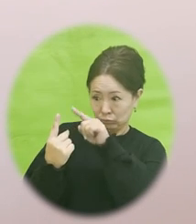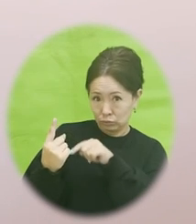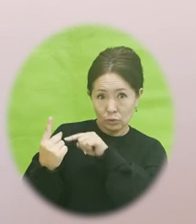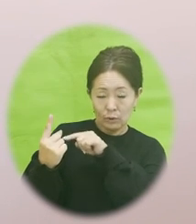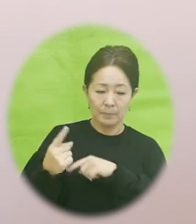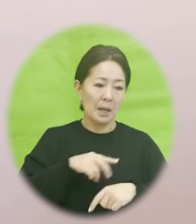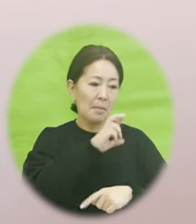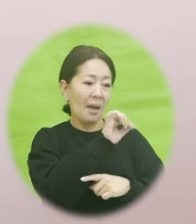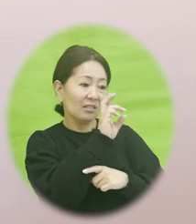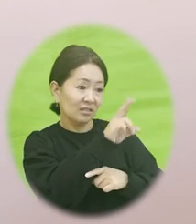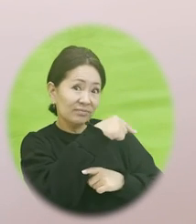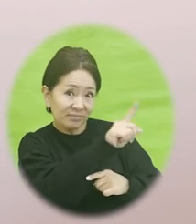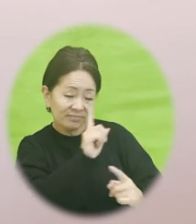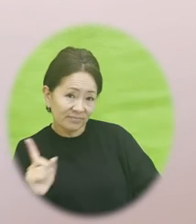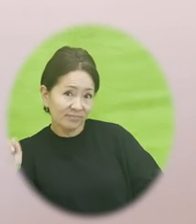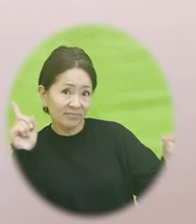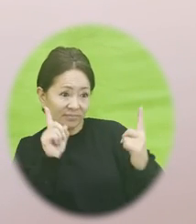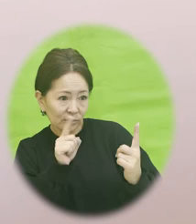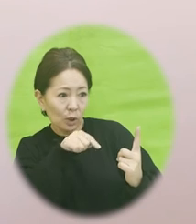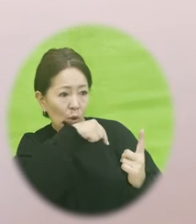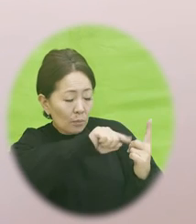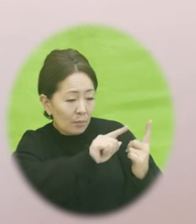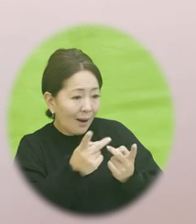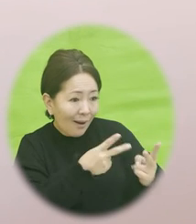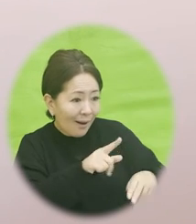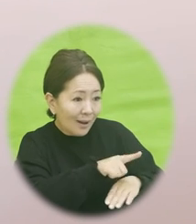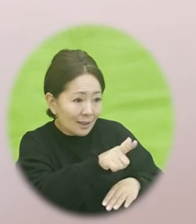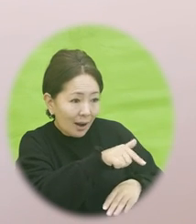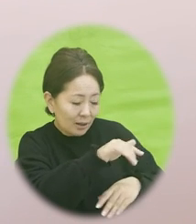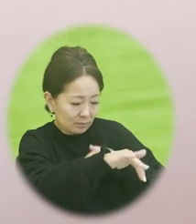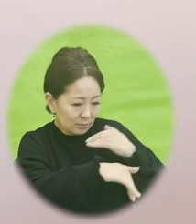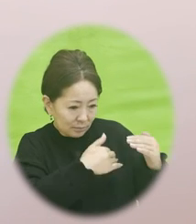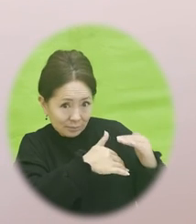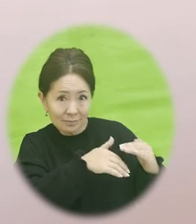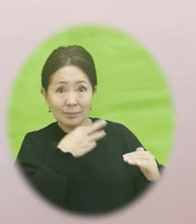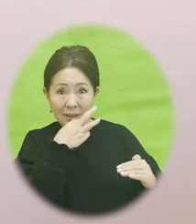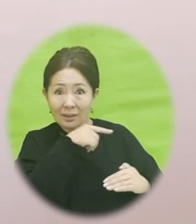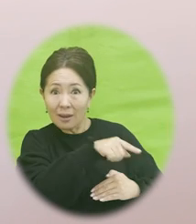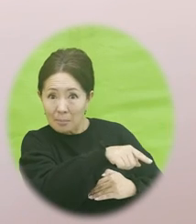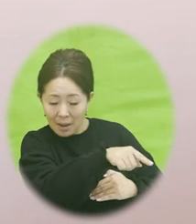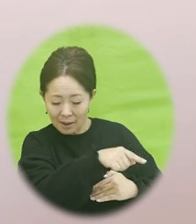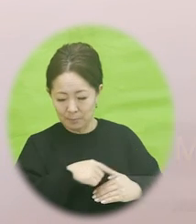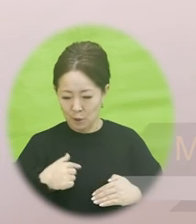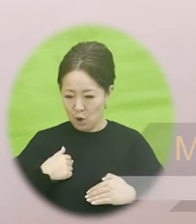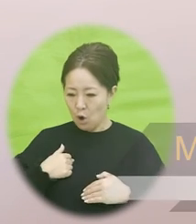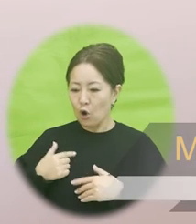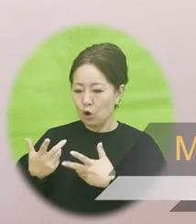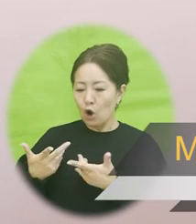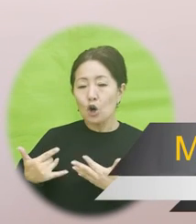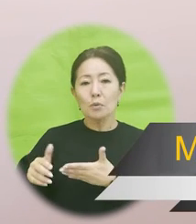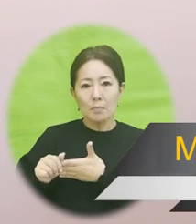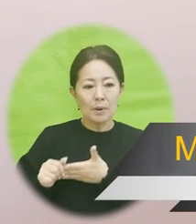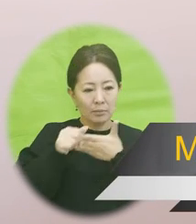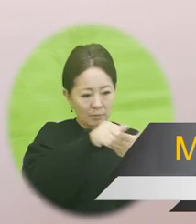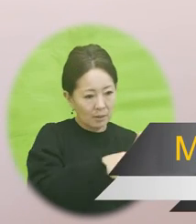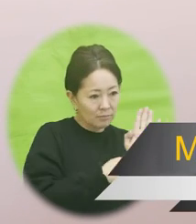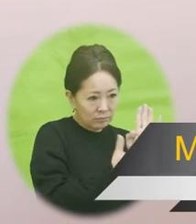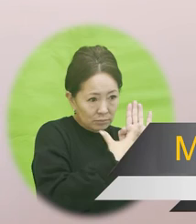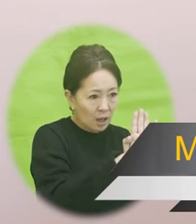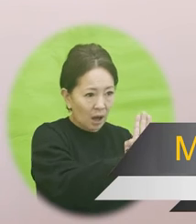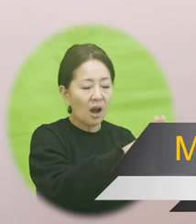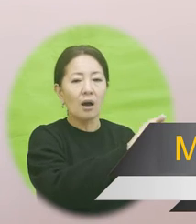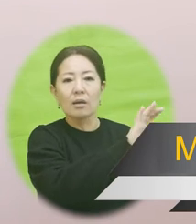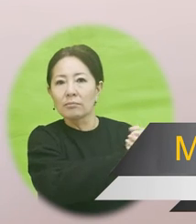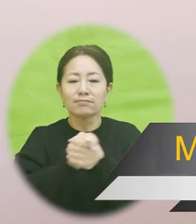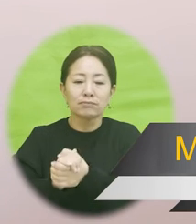санхүүгийн байгууллага гэдэг ч юм уу тухайн үйлчлэгээ авч байгаа газар дээр тухайн одоо хөрөнгөө шууд барьцаалах ийм боломжийг